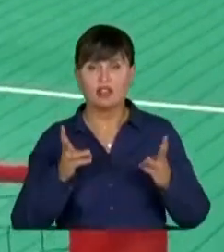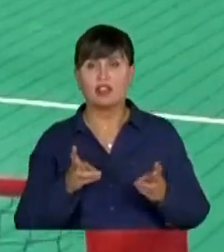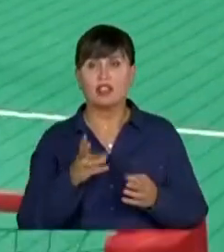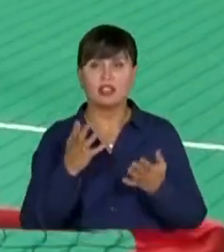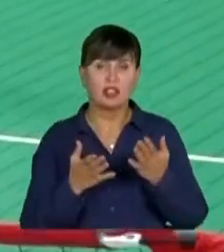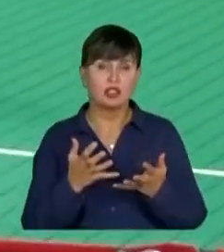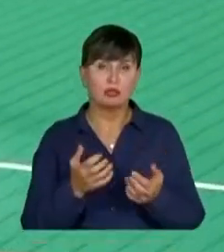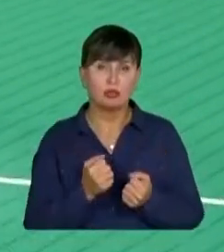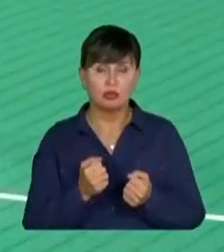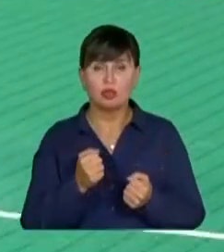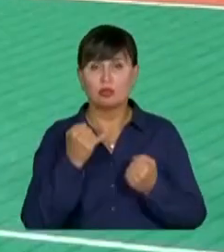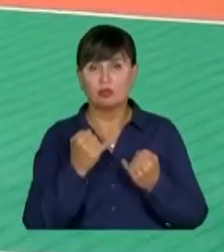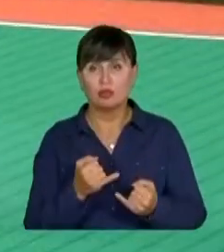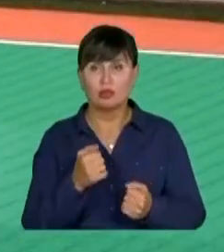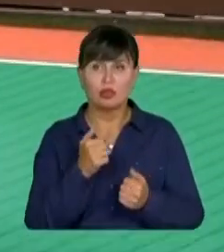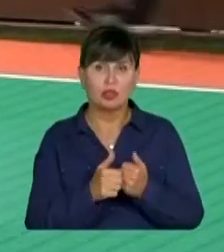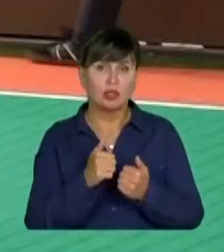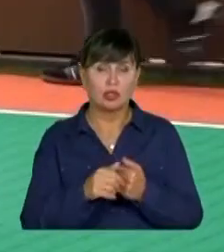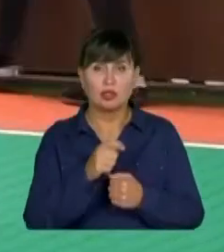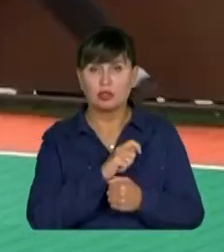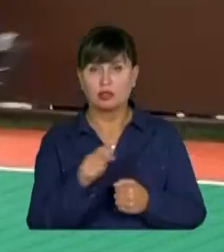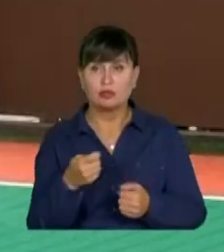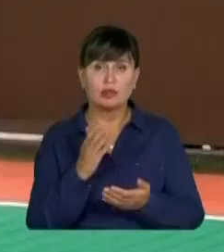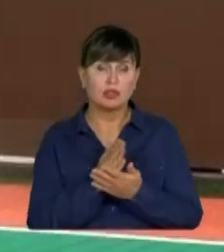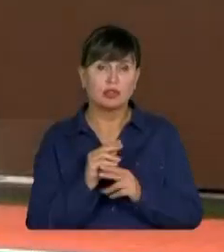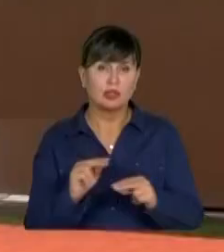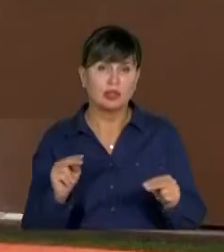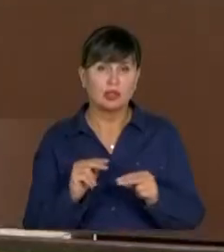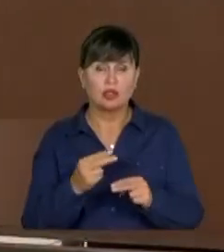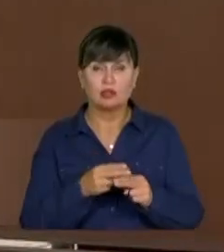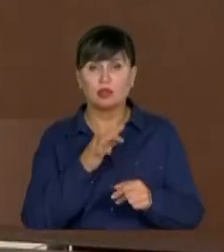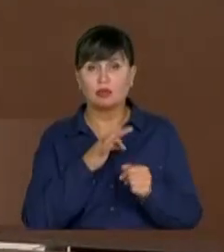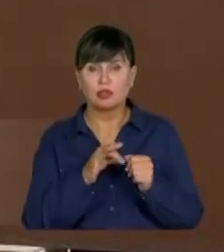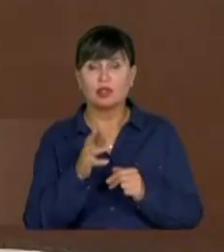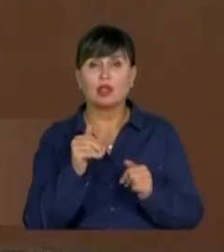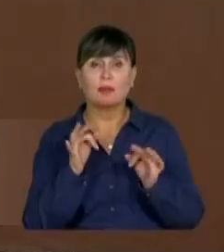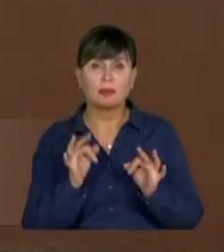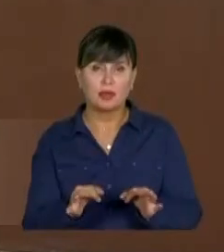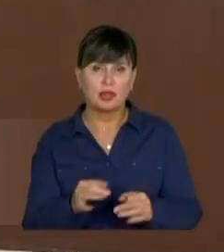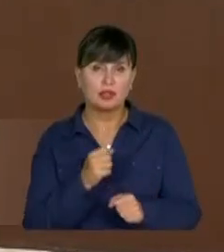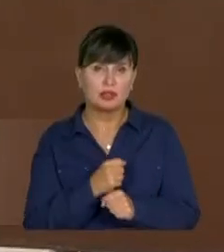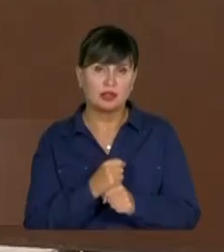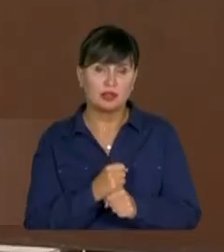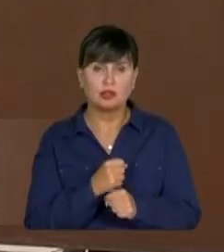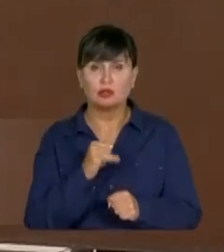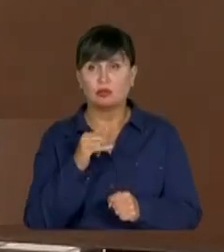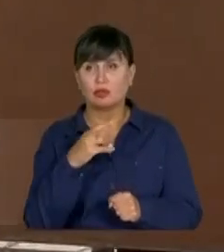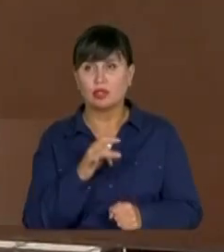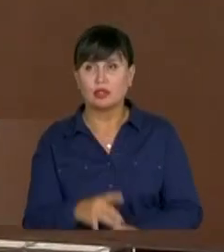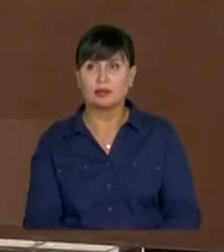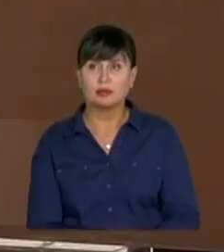Если получается плохо, то на каждом корте есть тренеры, которые подскажут, как правильно держать ракетку и как правильно делать удар.